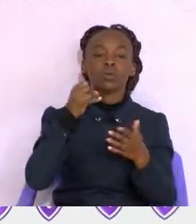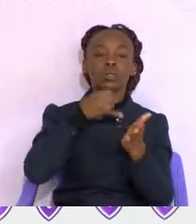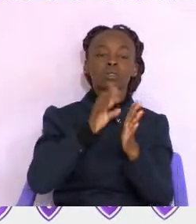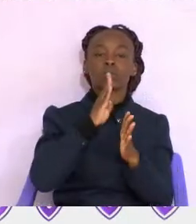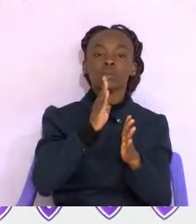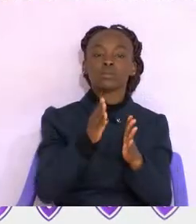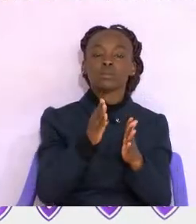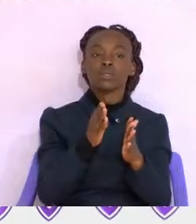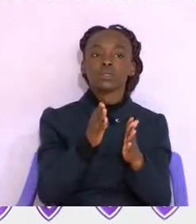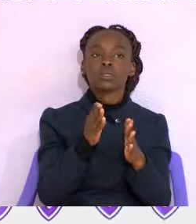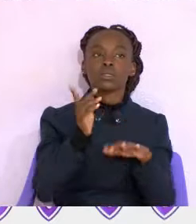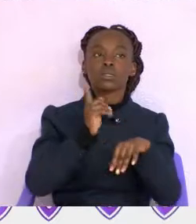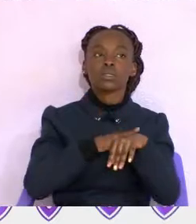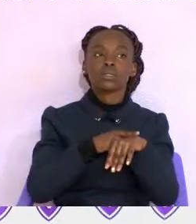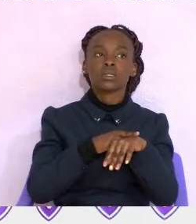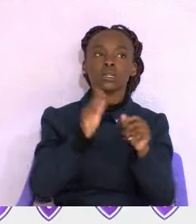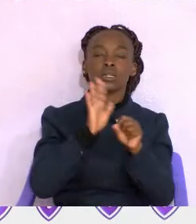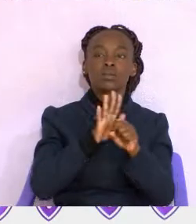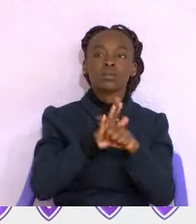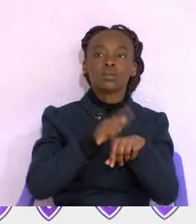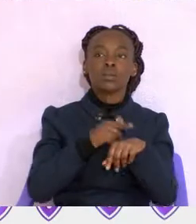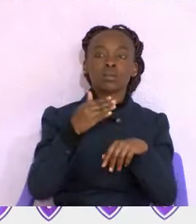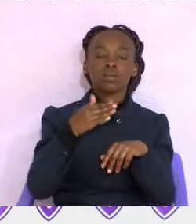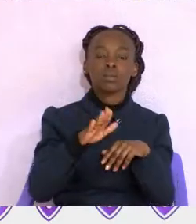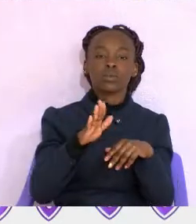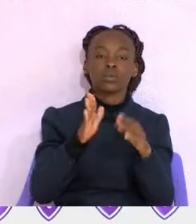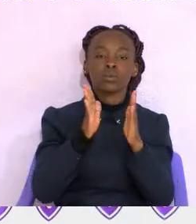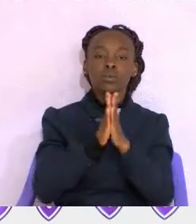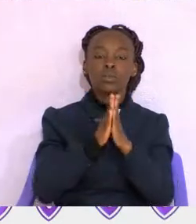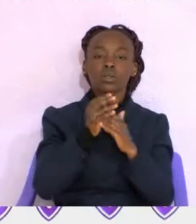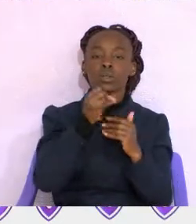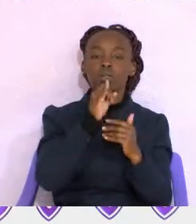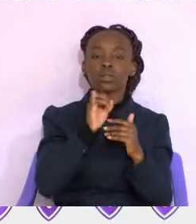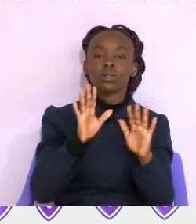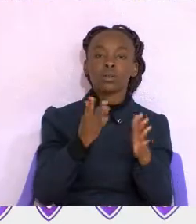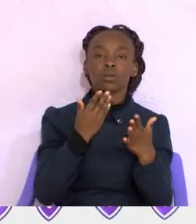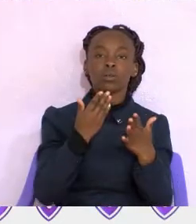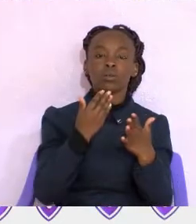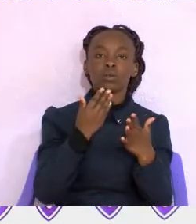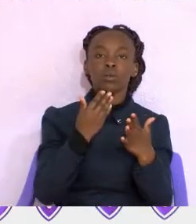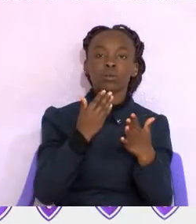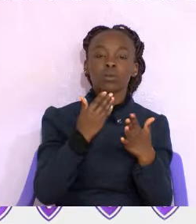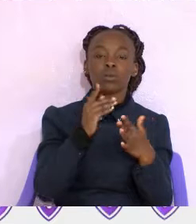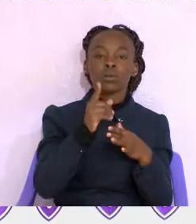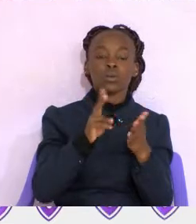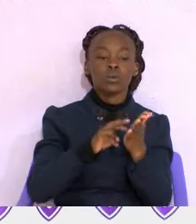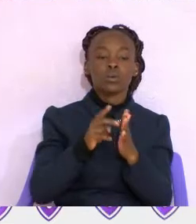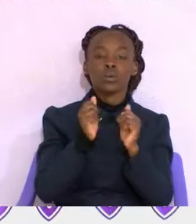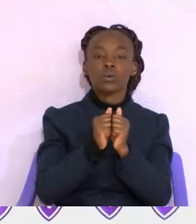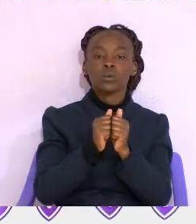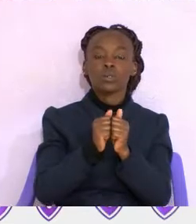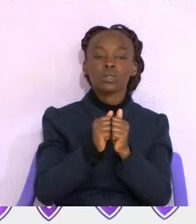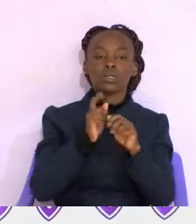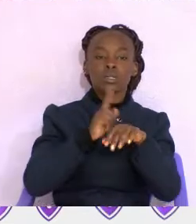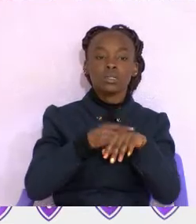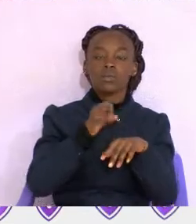Mungu, wakati mwingi sana maombi yangu ni kwamba ukaangalie pia unatembea na kina nani. Maana napoangalia kwa ile dhoruba, nashukuru